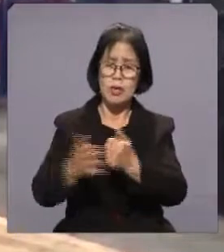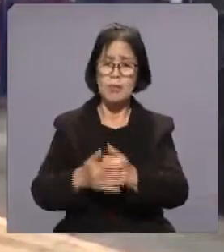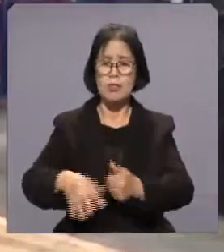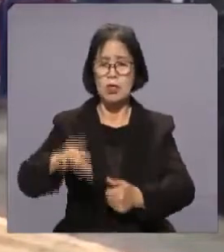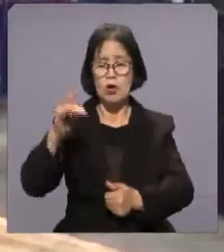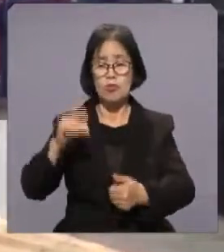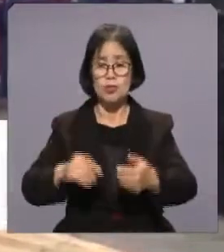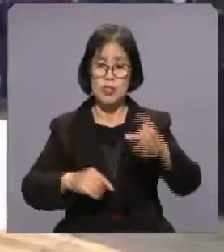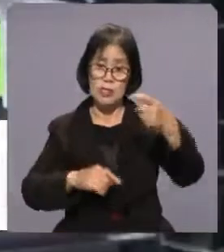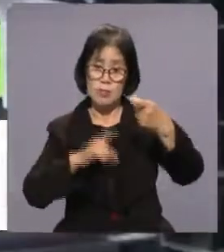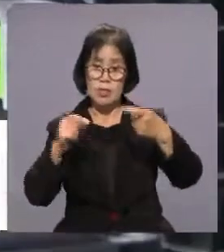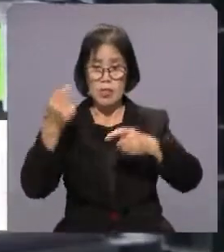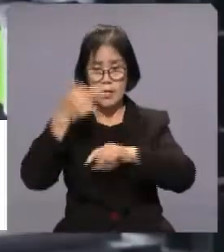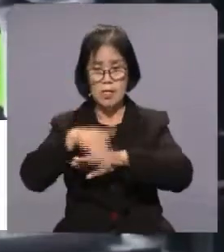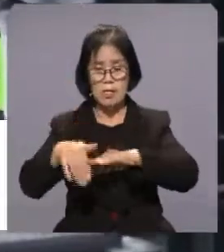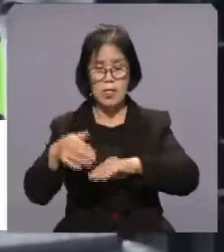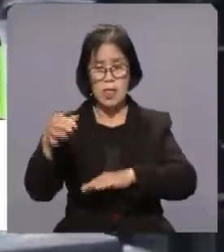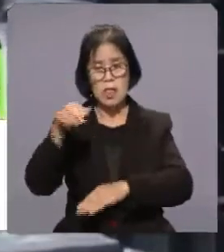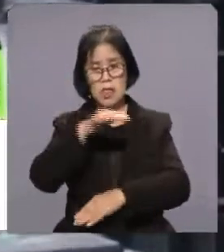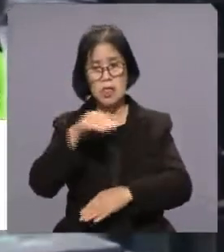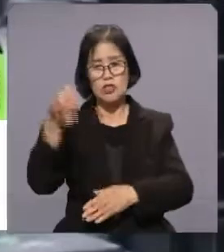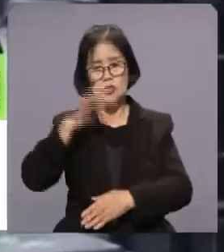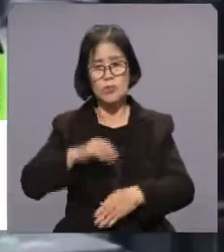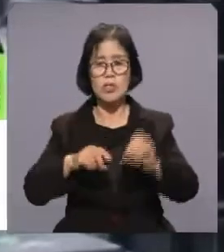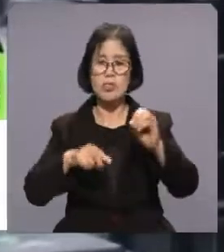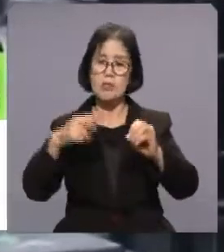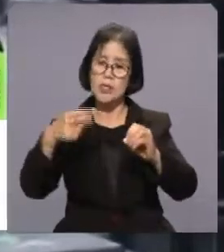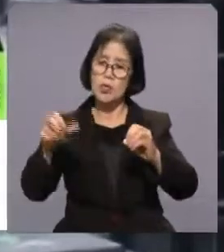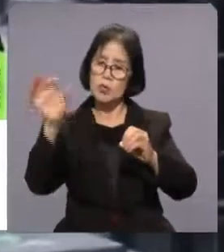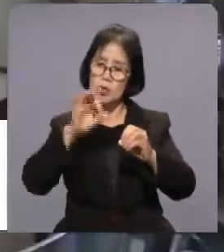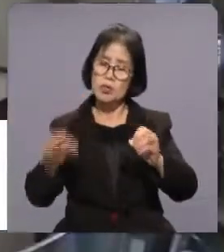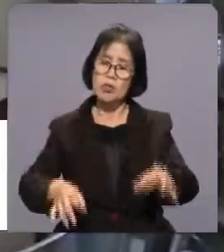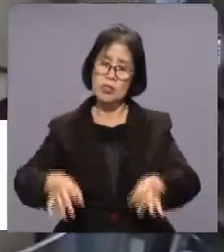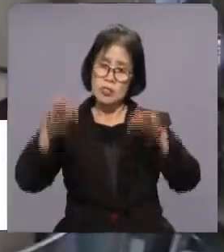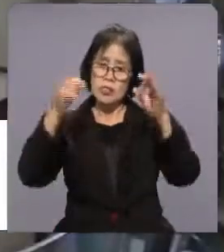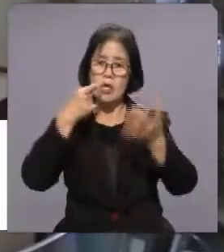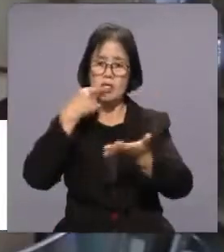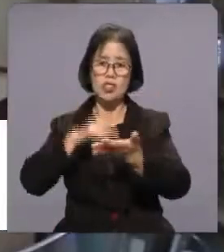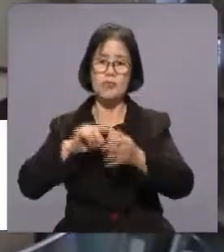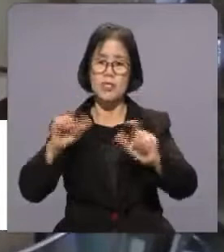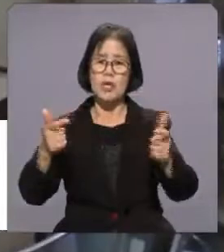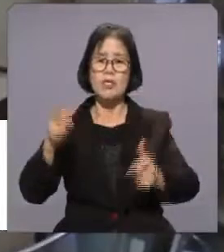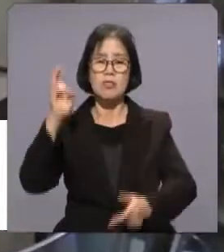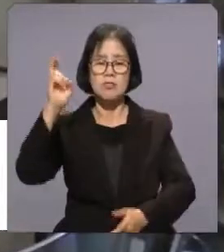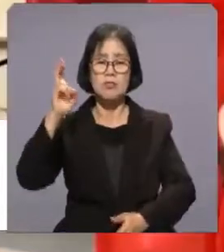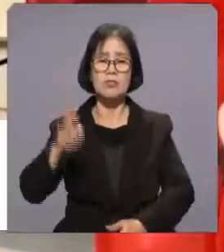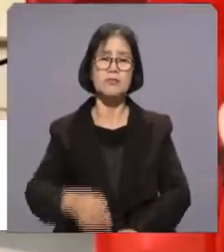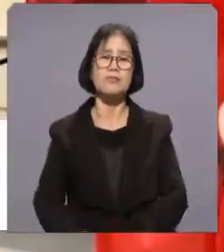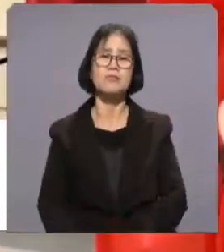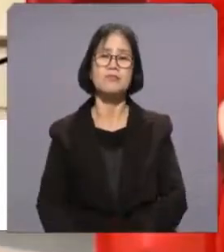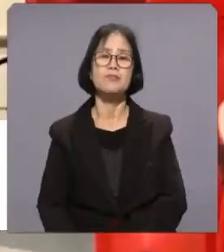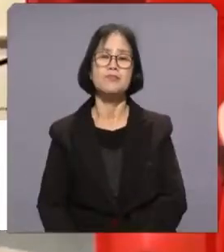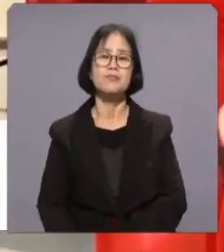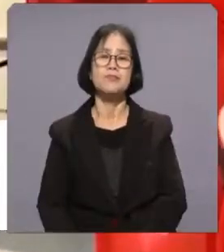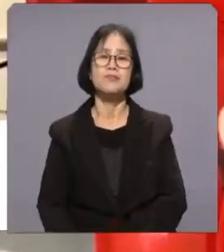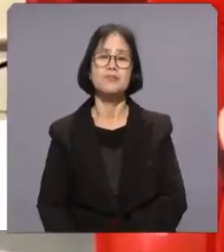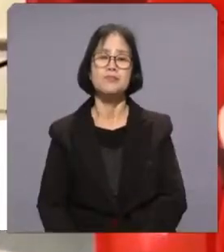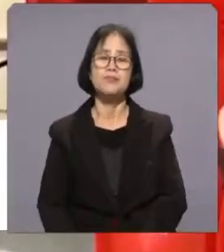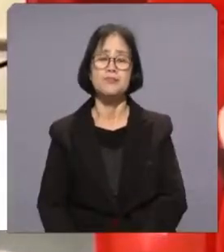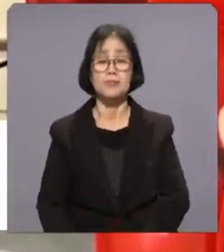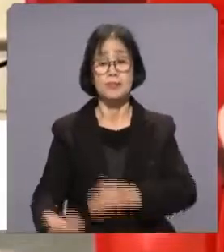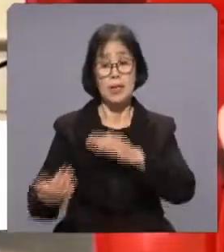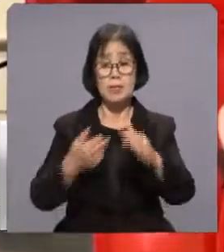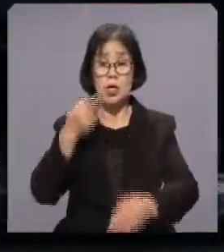당초 다음 달 예상됐던 기준금리 0.75% 포인트 인상이 쉽지 않을 것이라는 분석이 나오고 있습니다